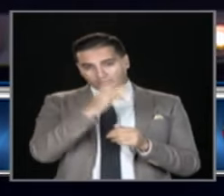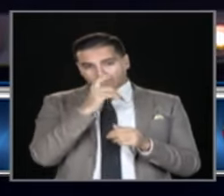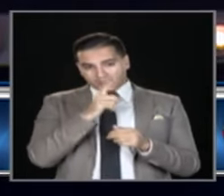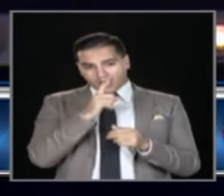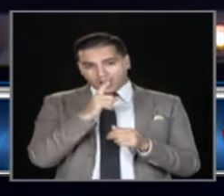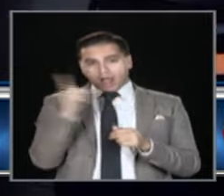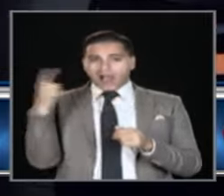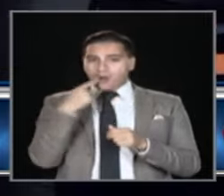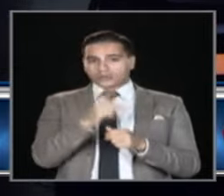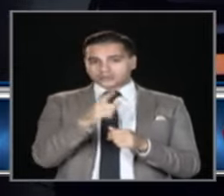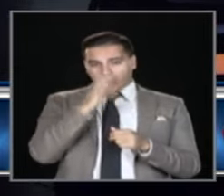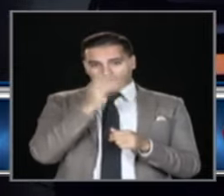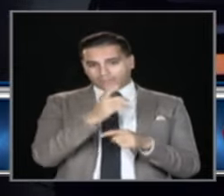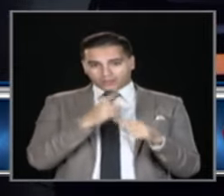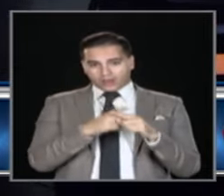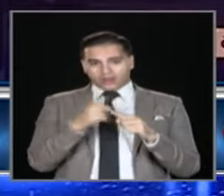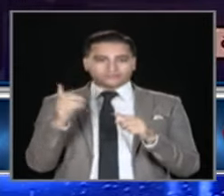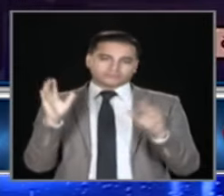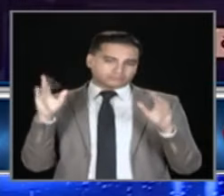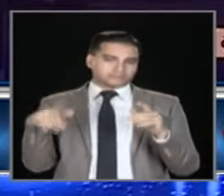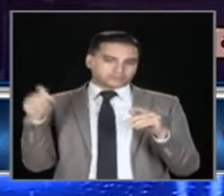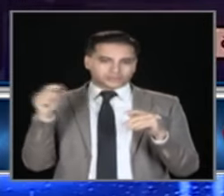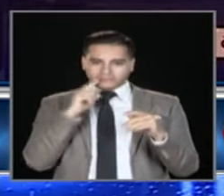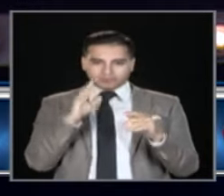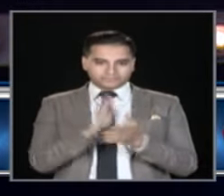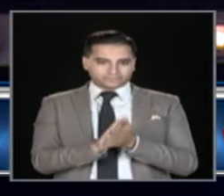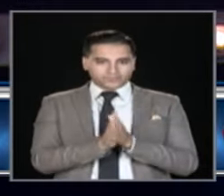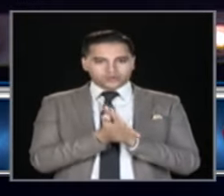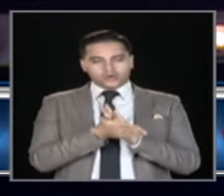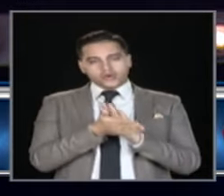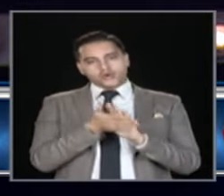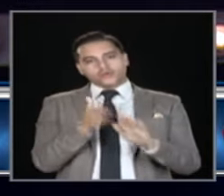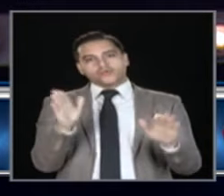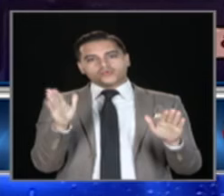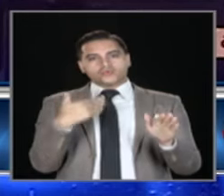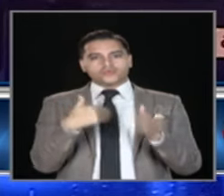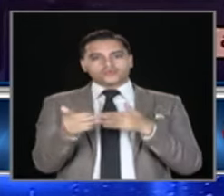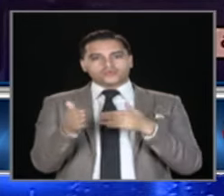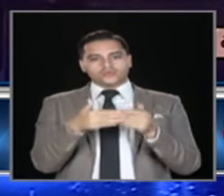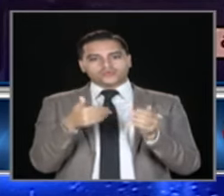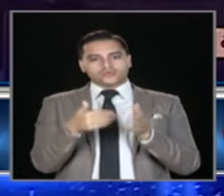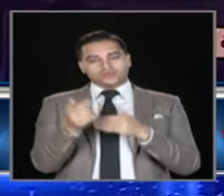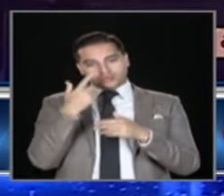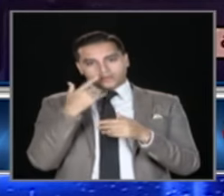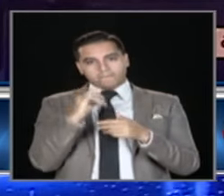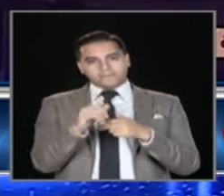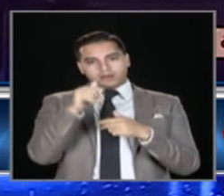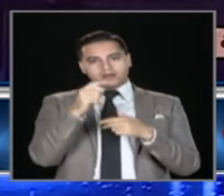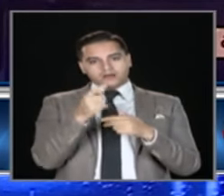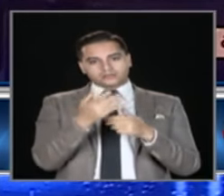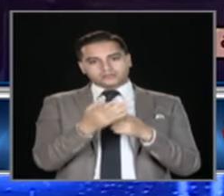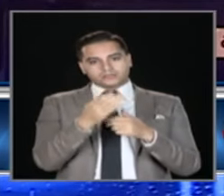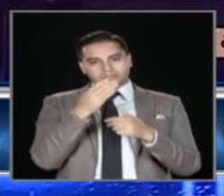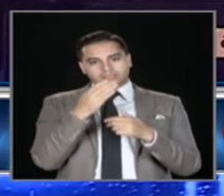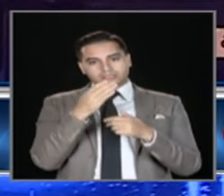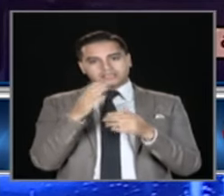أيمن اللي هيقولك مش أنا، لو إجابتك غلط أيمن اللي هيقولك برضو مش أنا. ميار إجابتك